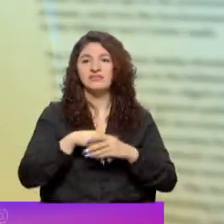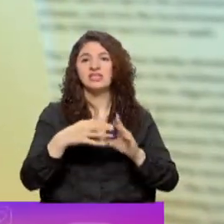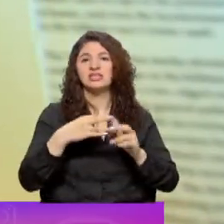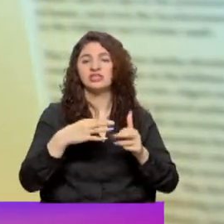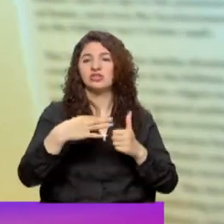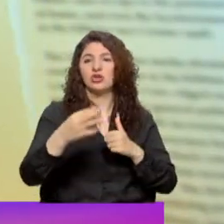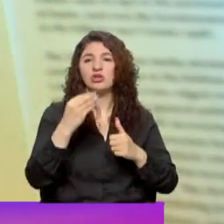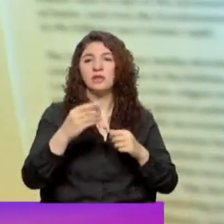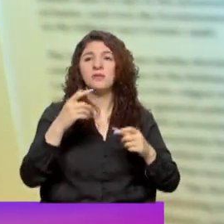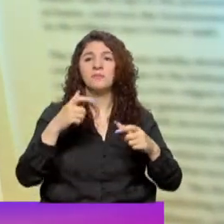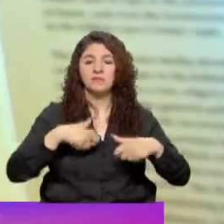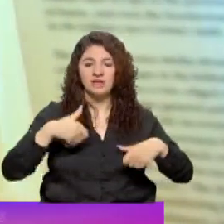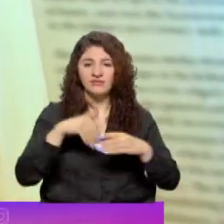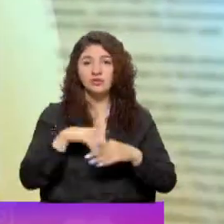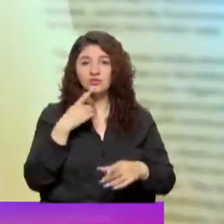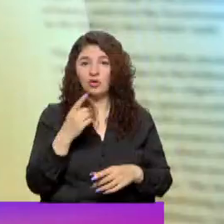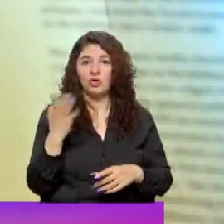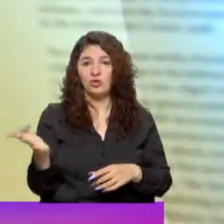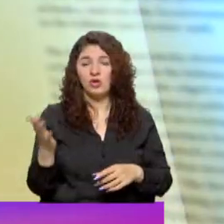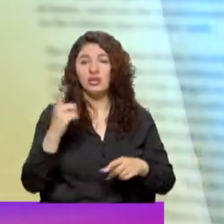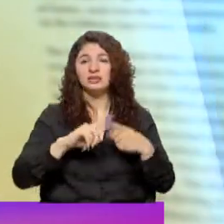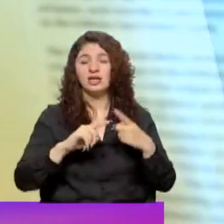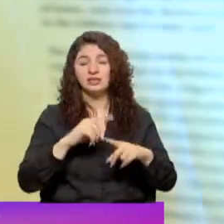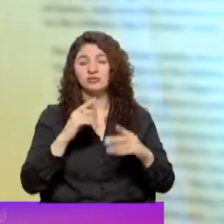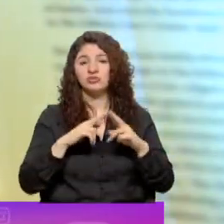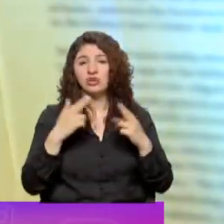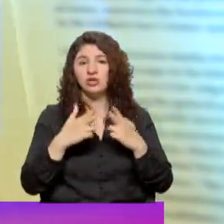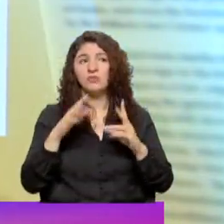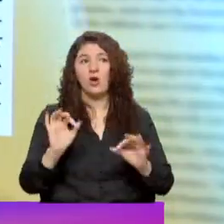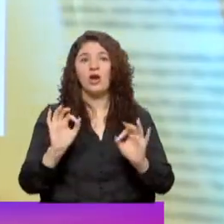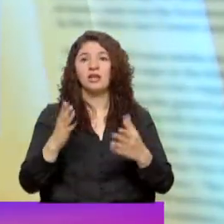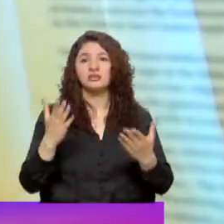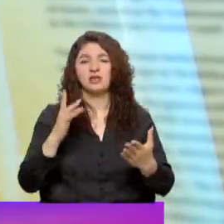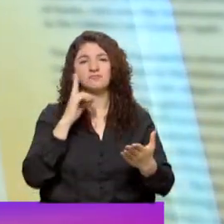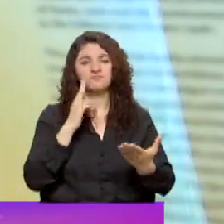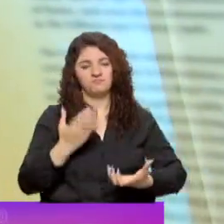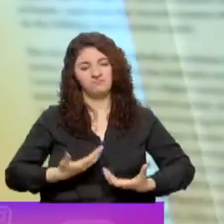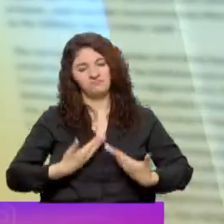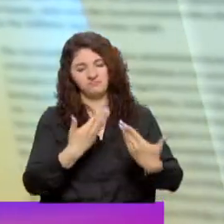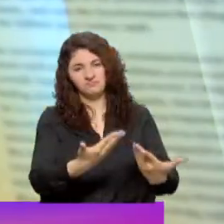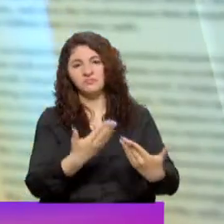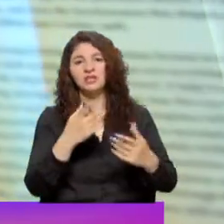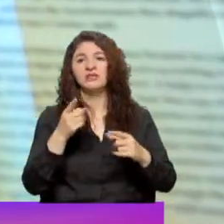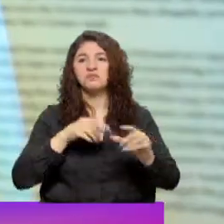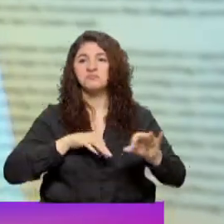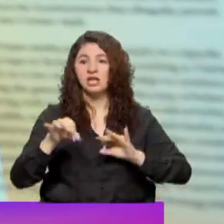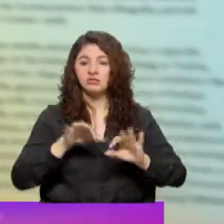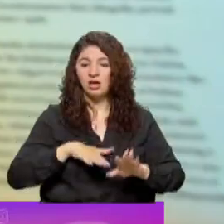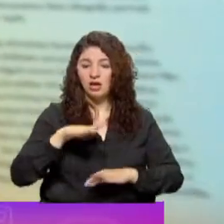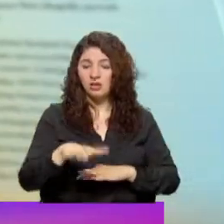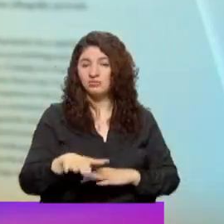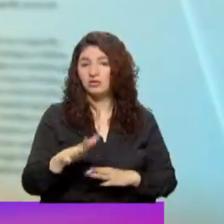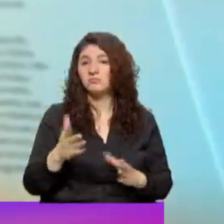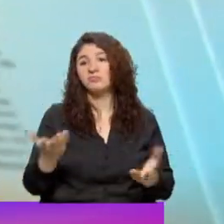seçilen milletvekili Gürsel Erol söylüyor siyaset dünyasında böylesine centilmence tutumlar ve stratejik